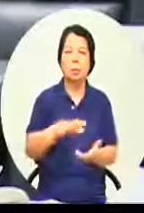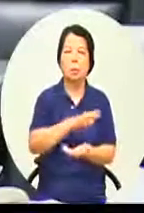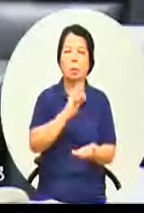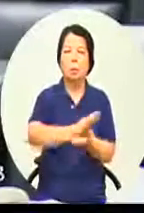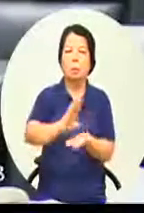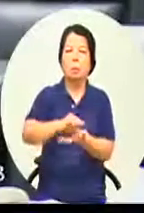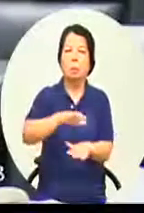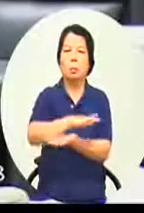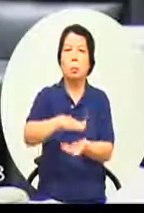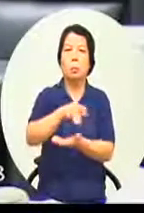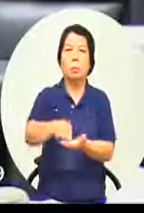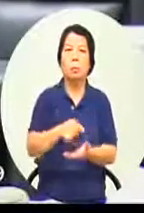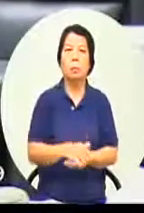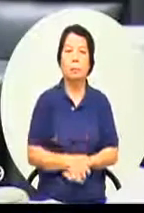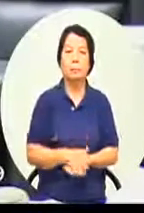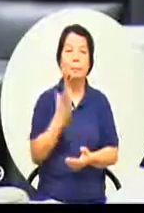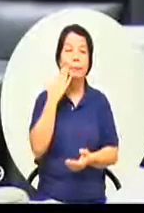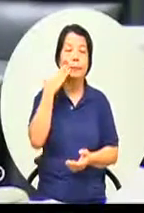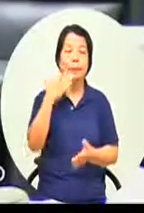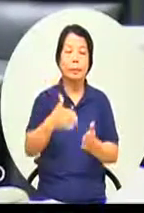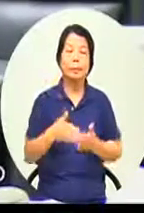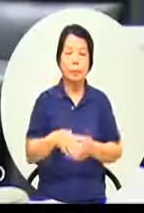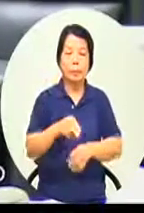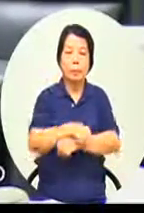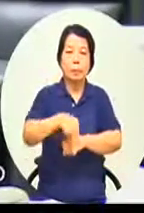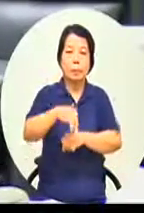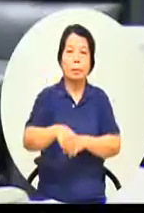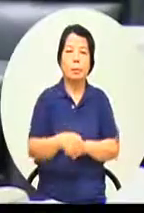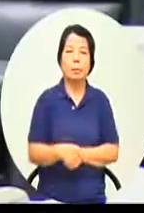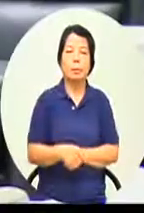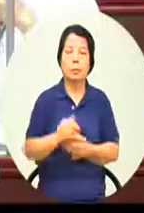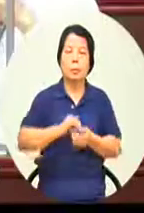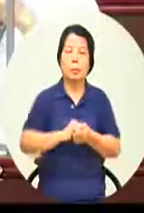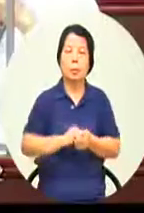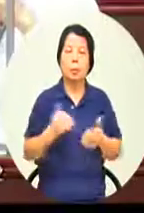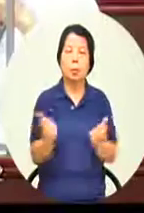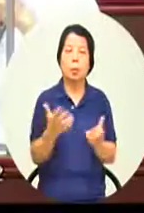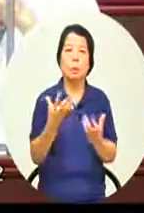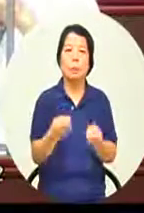啊。 没有错，如果是要做规划，这个绝对没有问题。好，但时